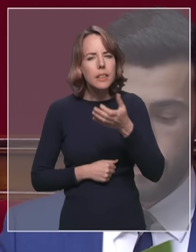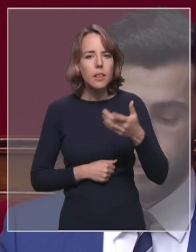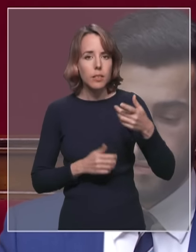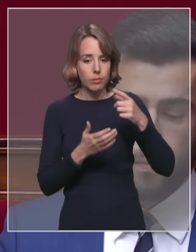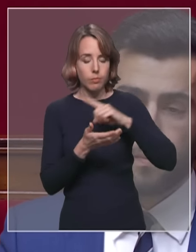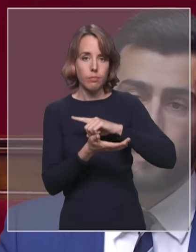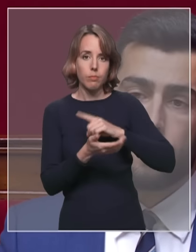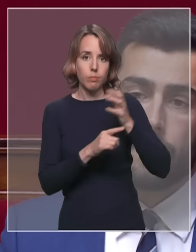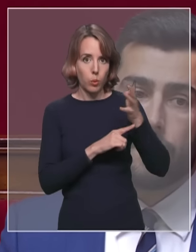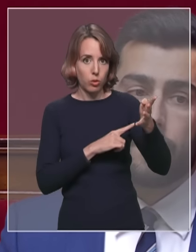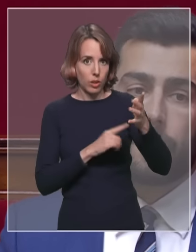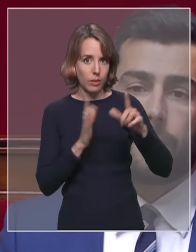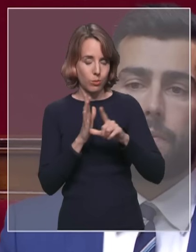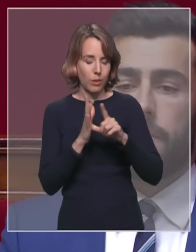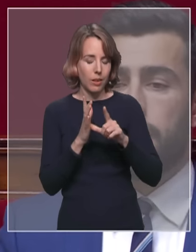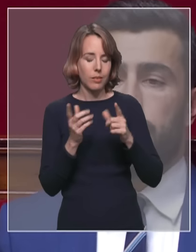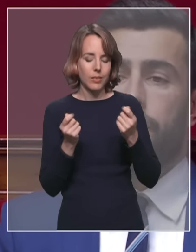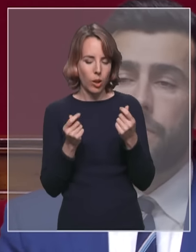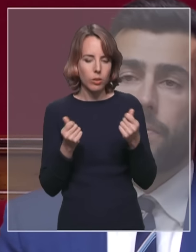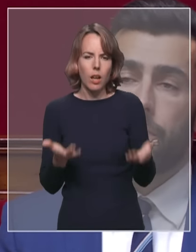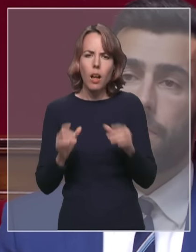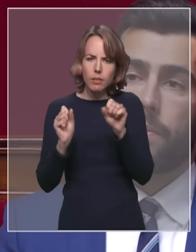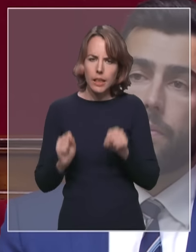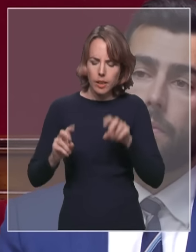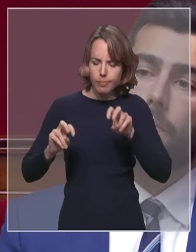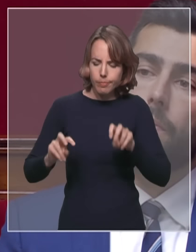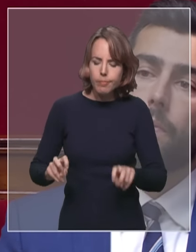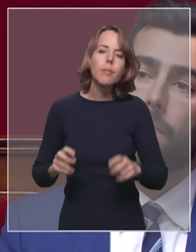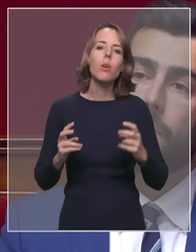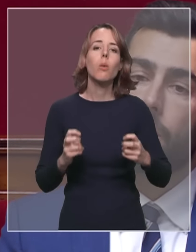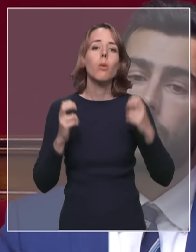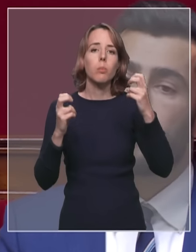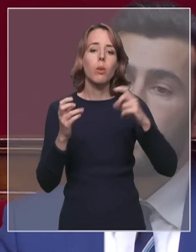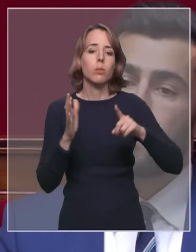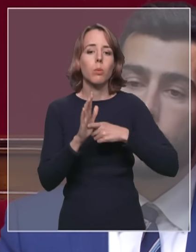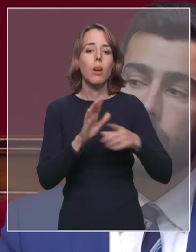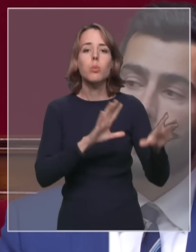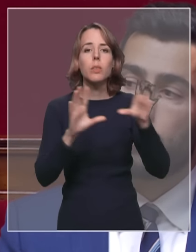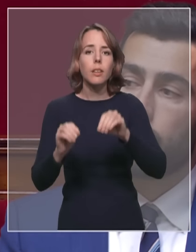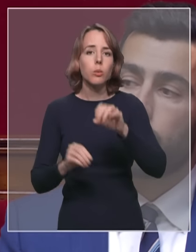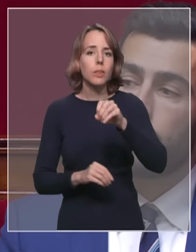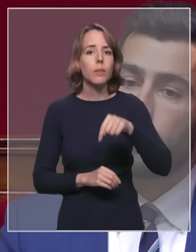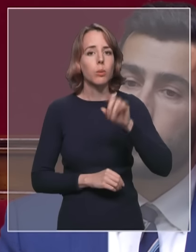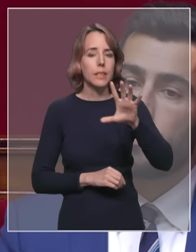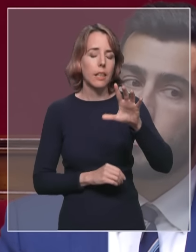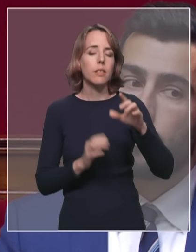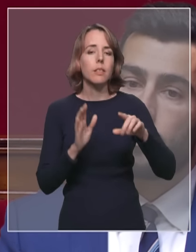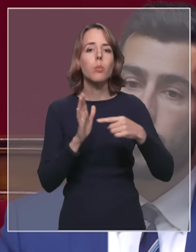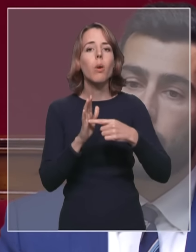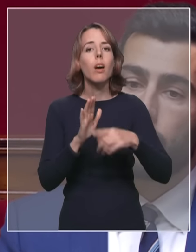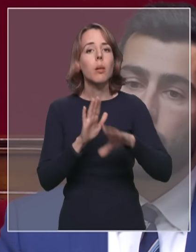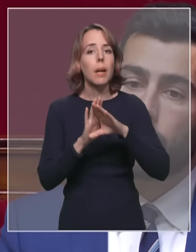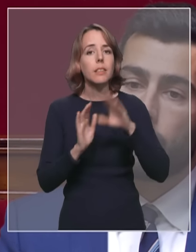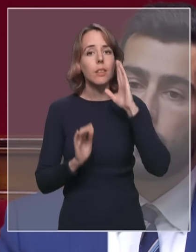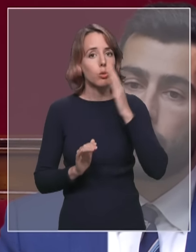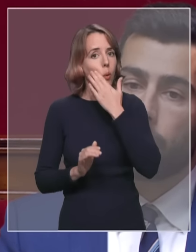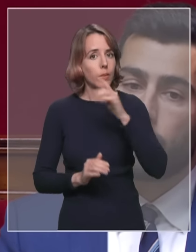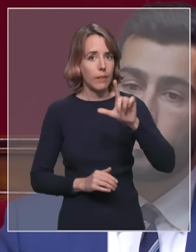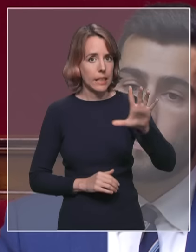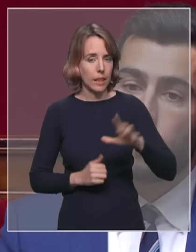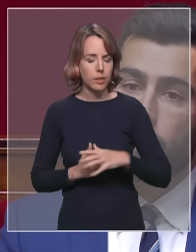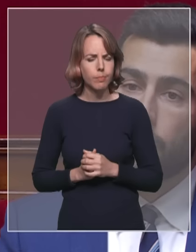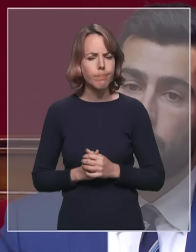examiné en ce moment même au Sénat allait augmenter les droits de mutation à titre onéreux de 0,5 points à partir du 1er janvier 2025. Je rappelle